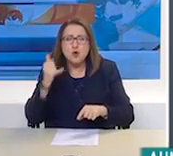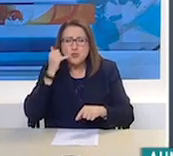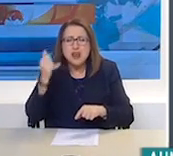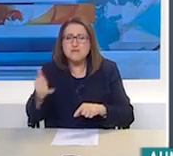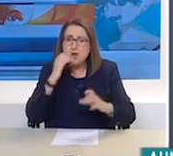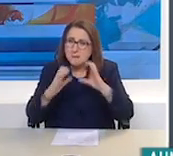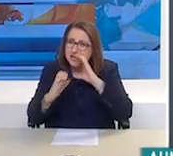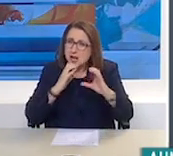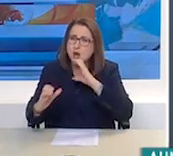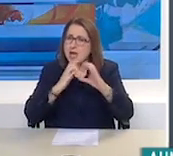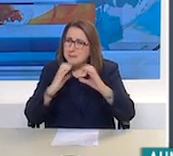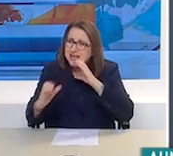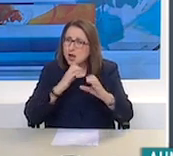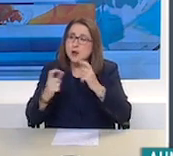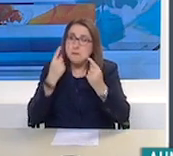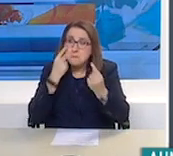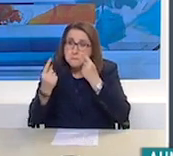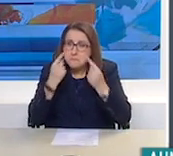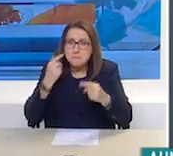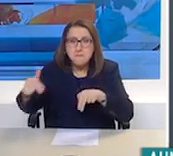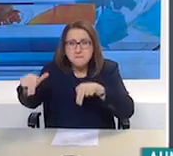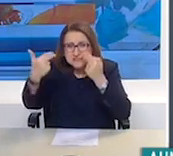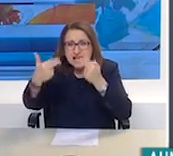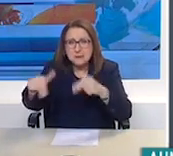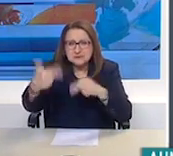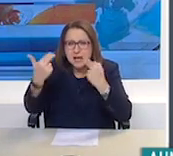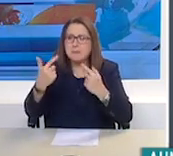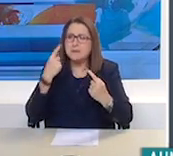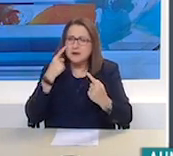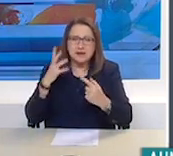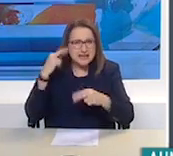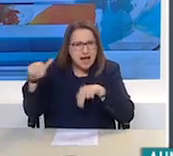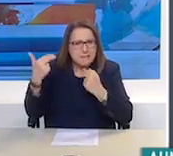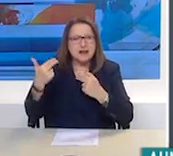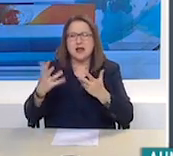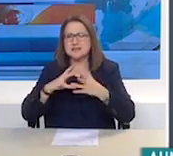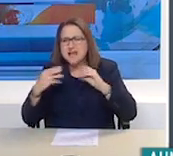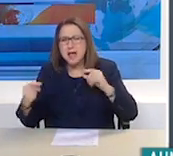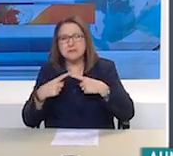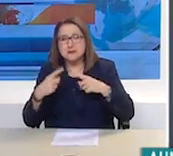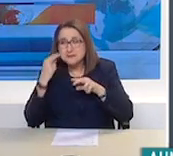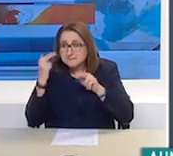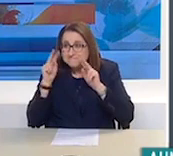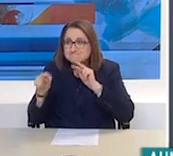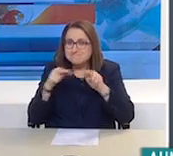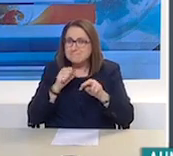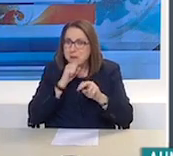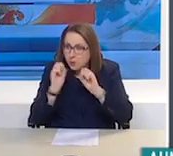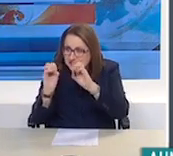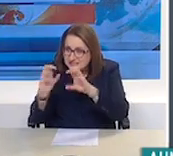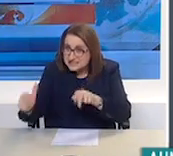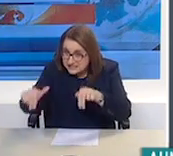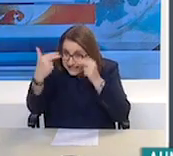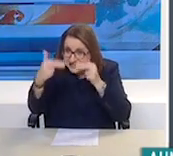τηλεφωνήματα, με οπτική επικοινωνία, με τους καινούργιους τρόπους που μας προσφέρει η τεχνολογία, αν μάλιστα είναι και εκείνοι εξοικειωμένοι,